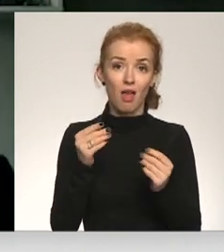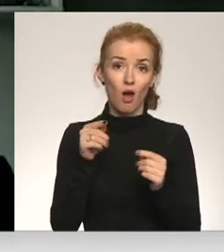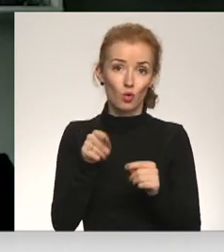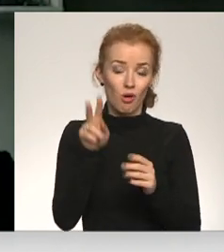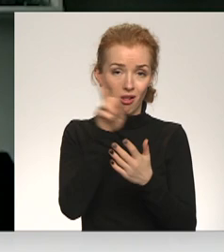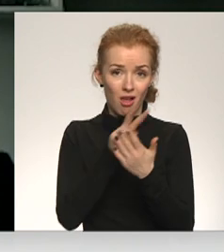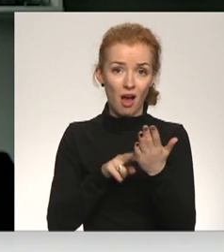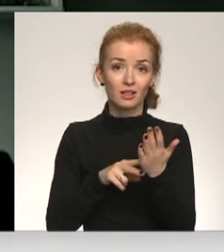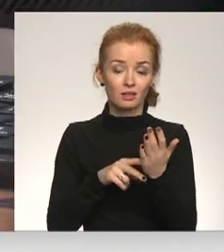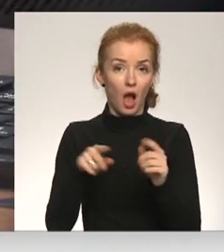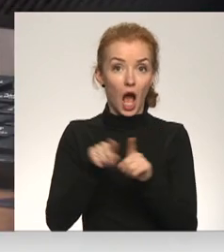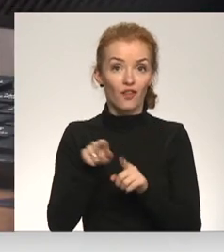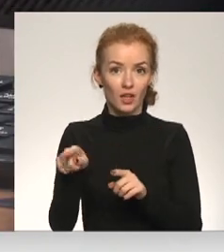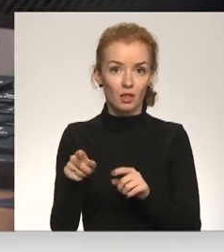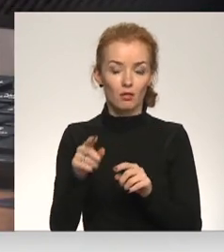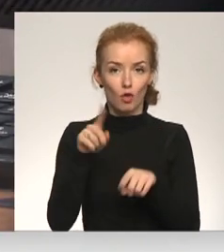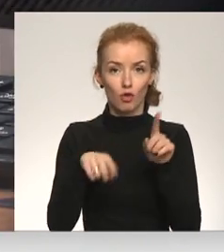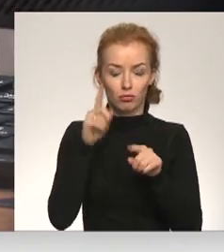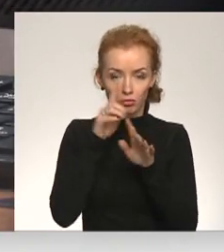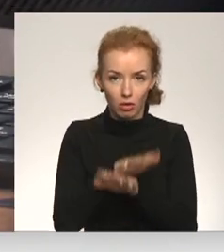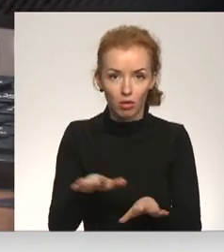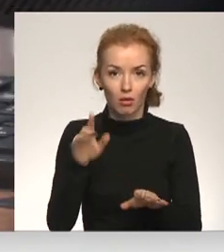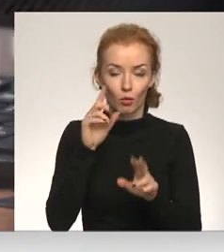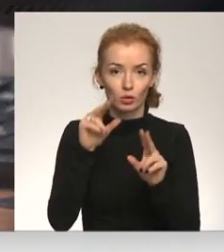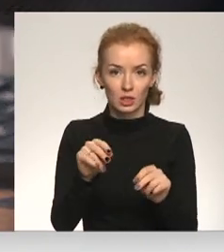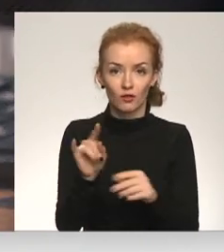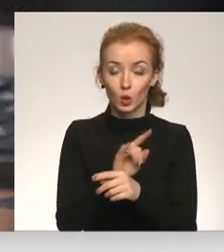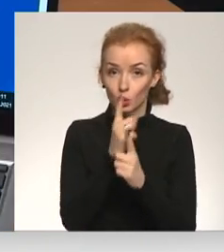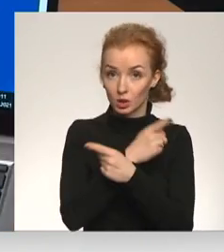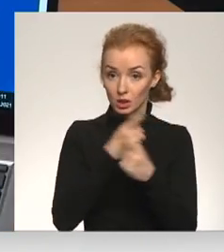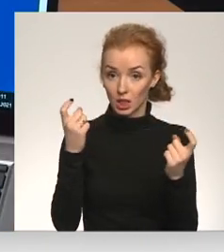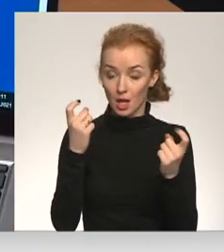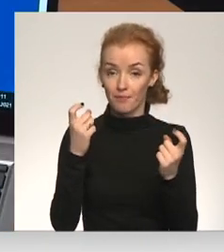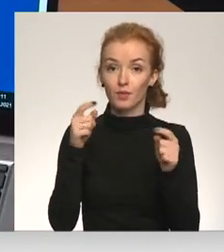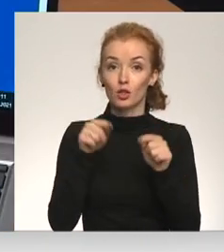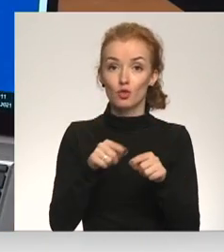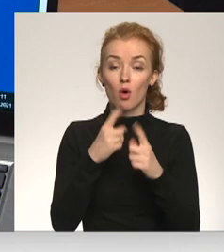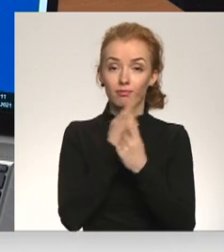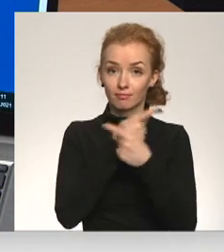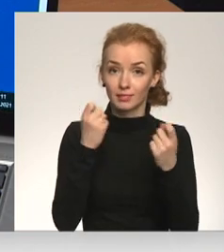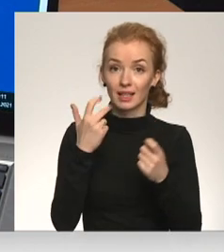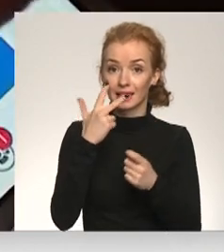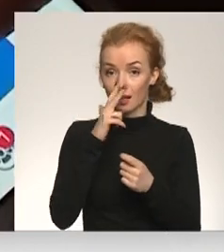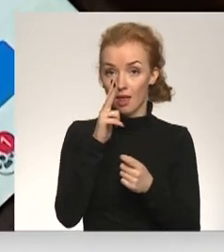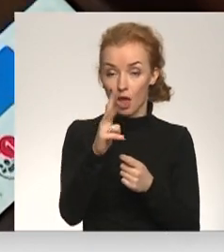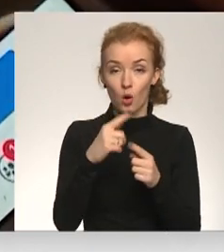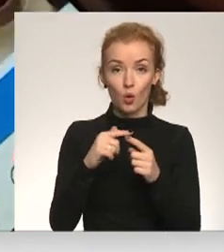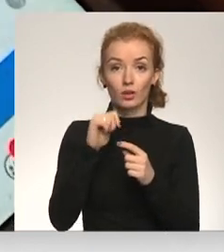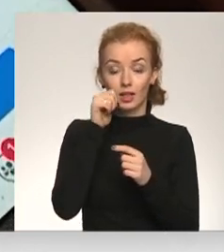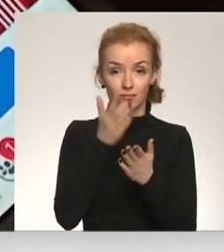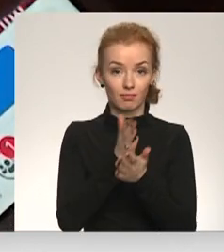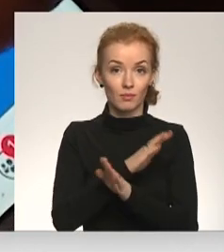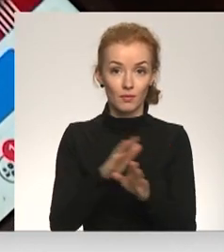sagādā problēmas. Dažādus informatīvos materiālus ministrija izplatīja 3 nedēļas. Kampaņa noslēgsies rīt, kad kultūras